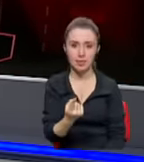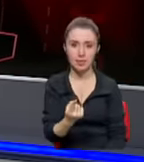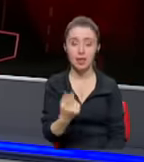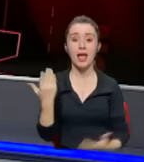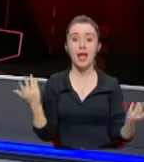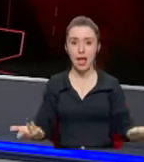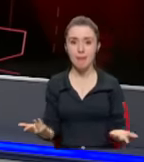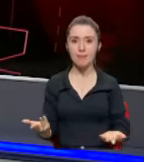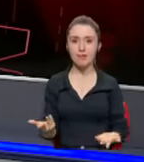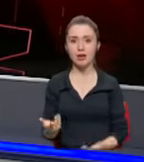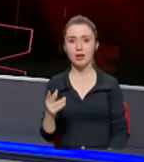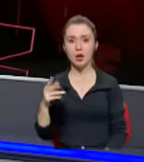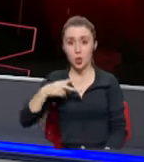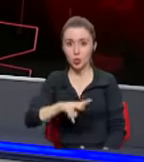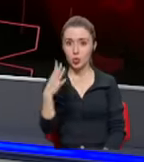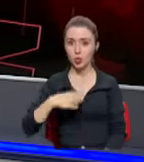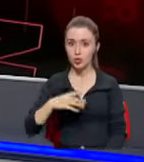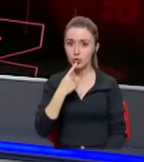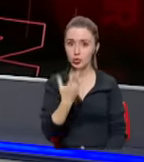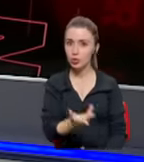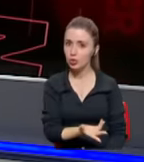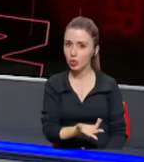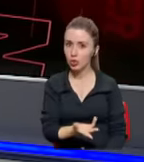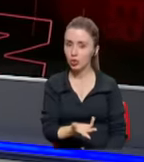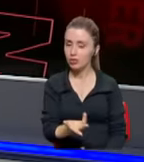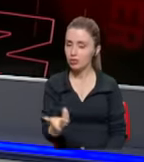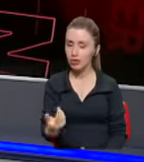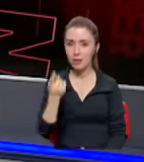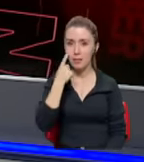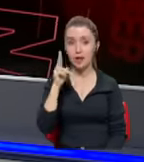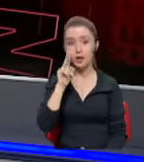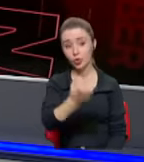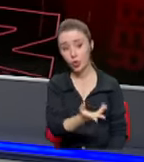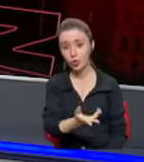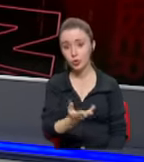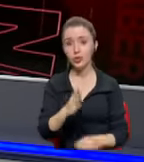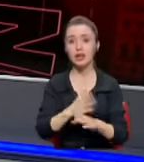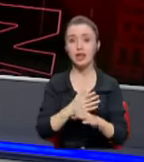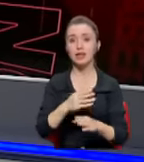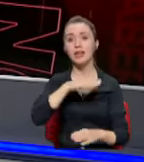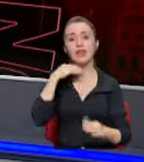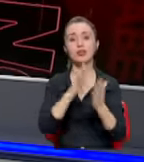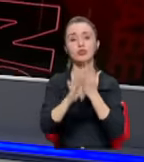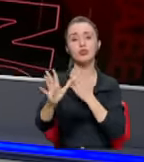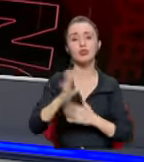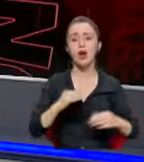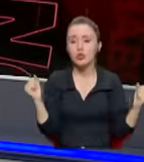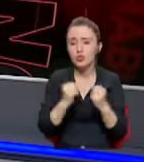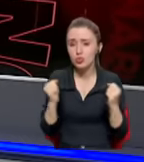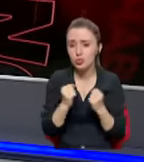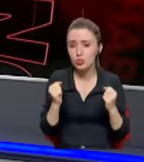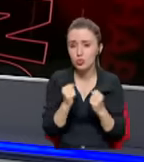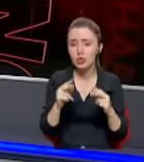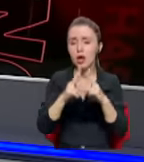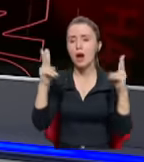üstüne pişkin pişkin yol da istiyoruz demesi yok mu ve bakın görün işte neden et kuyrukları var soğukta donarak